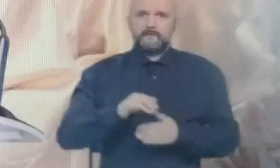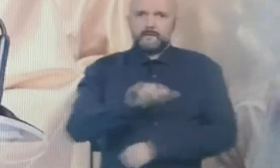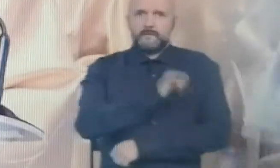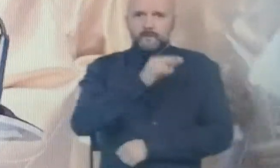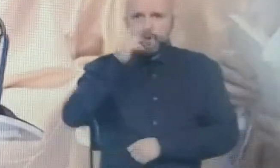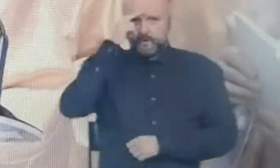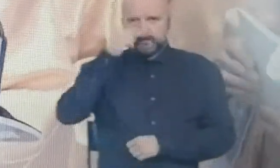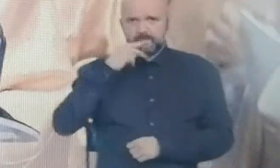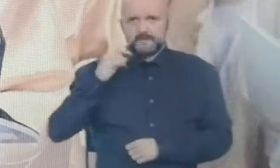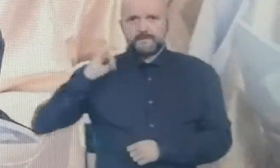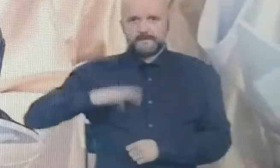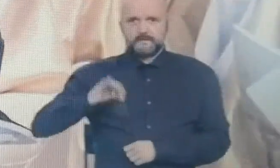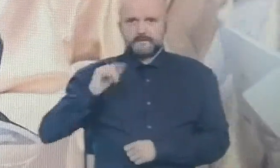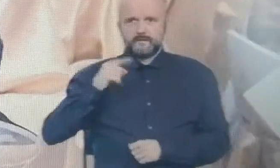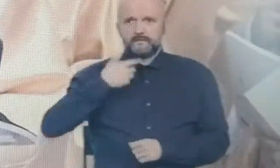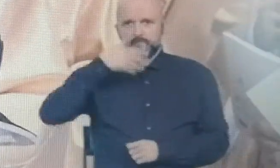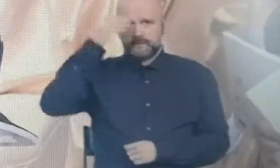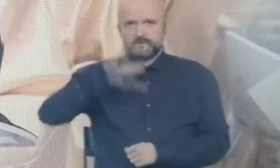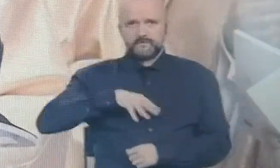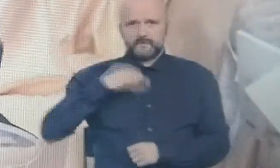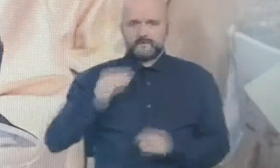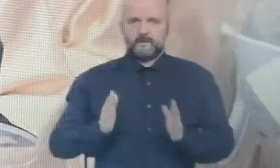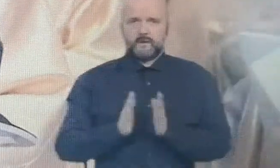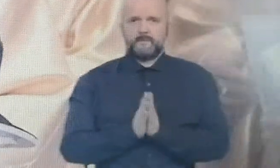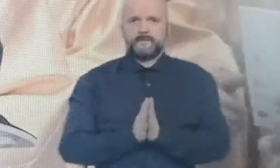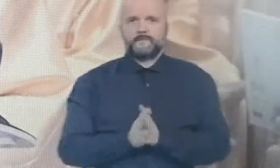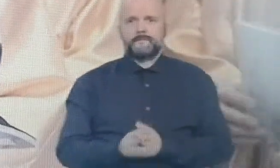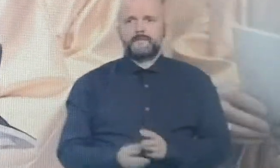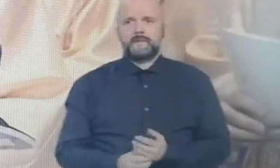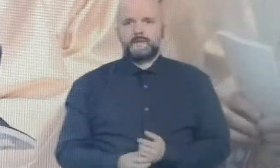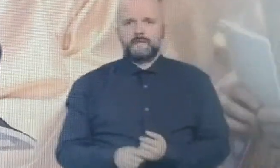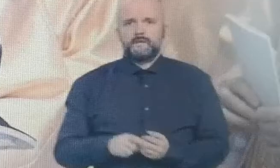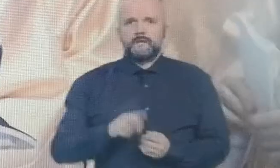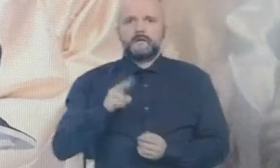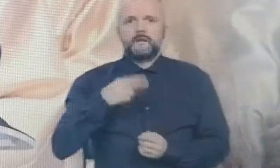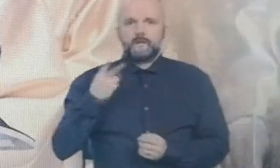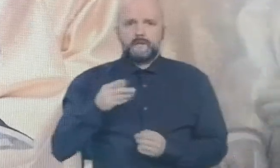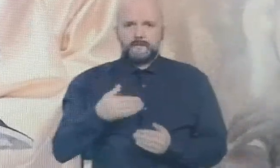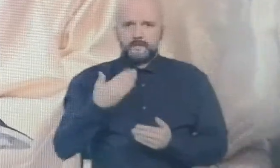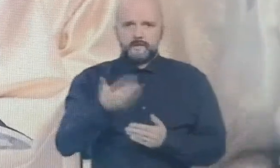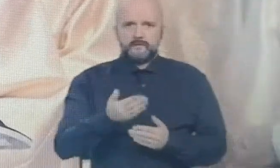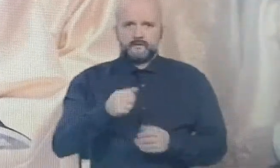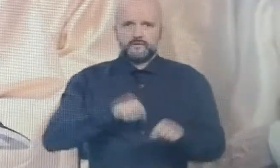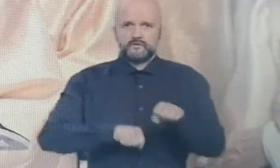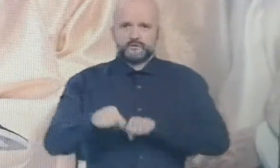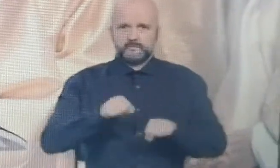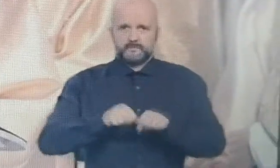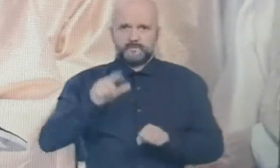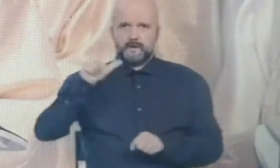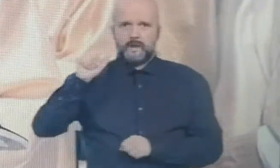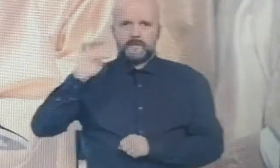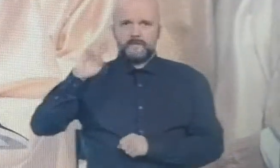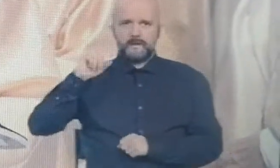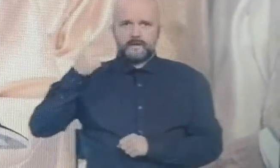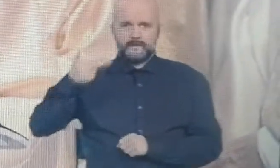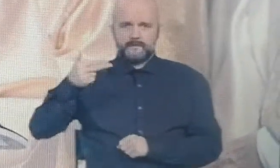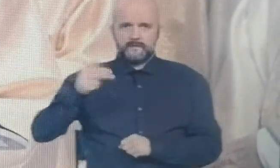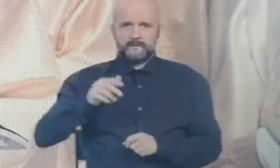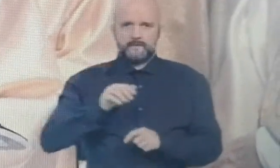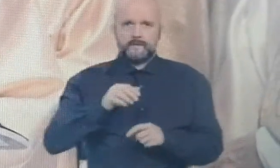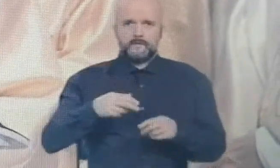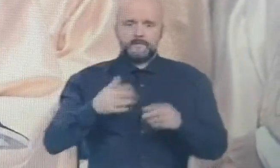i Syna i Ducha Świętego. Amen. Dano w Rzymie na Lateranie dnia